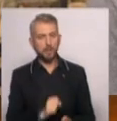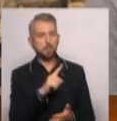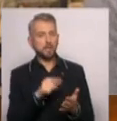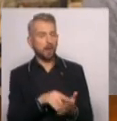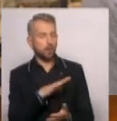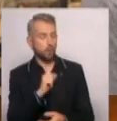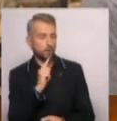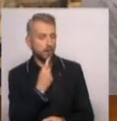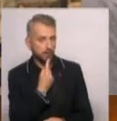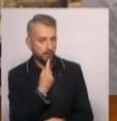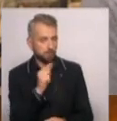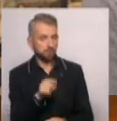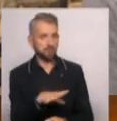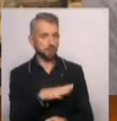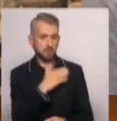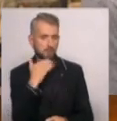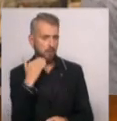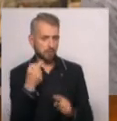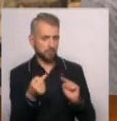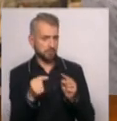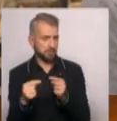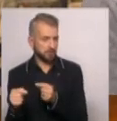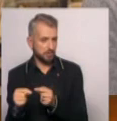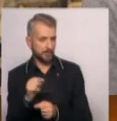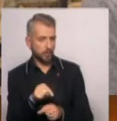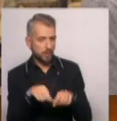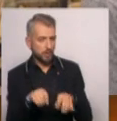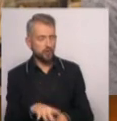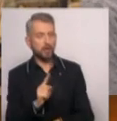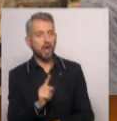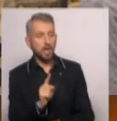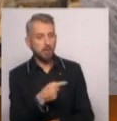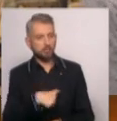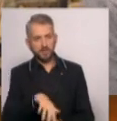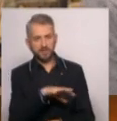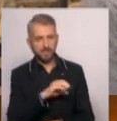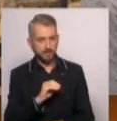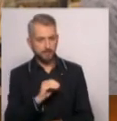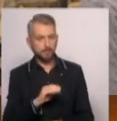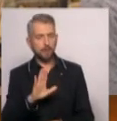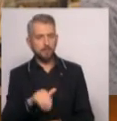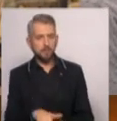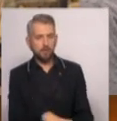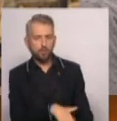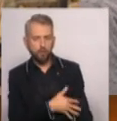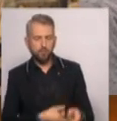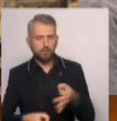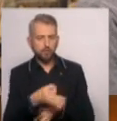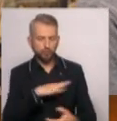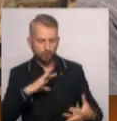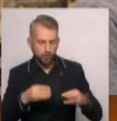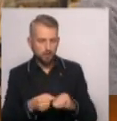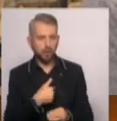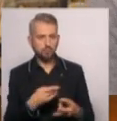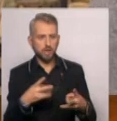було складне, там було купа протиріч в цьому рішенні, але ми всі після тривалої дискусії дійшли, що нам все ж